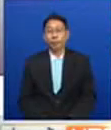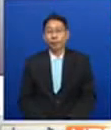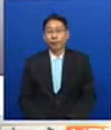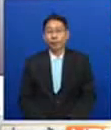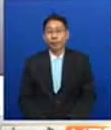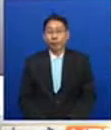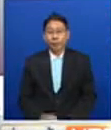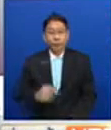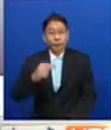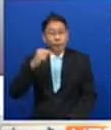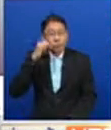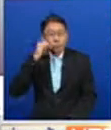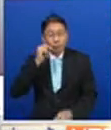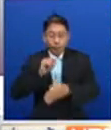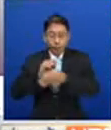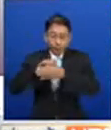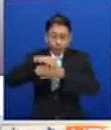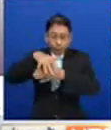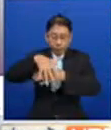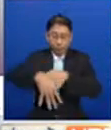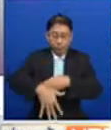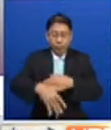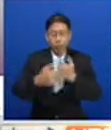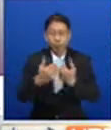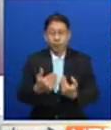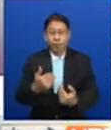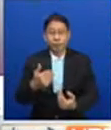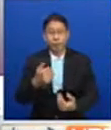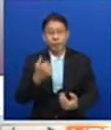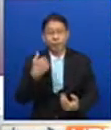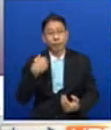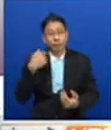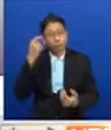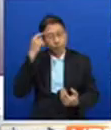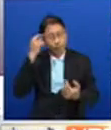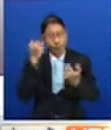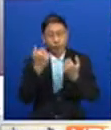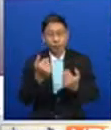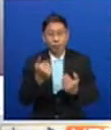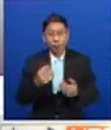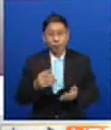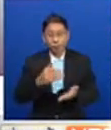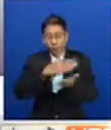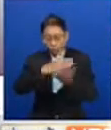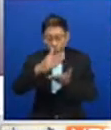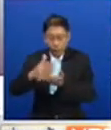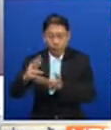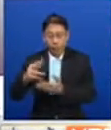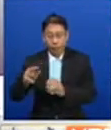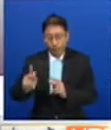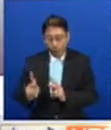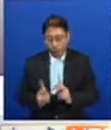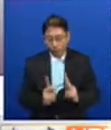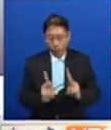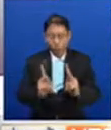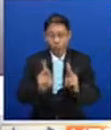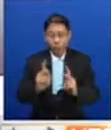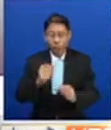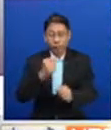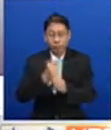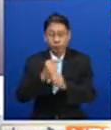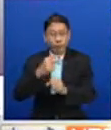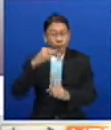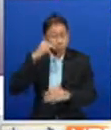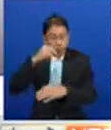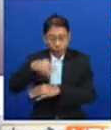ส่วนปริมาณน้ำที่เขื่อนพระราม6นะคะที่ลดลงก็ทำให้การปล่อยน้ำเข้าคลองระพีพัฒน์เพื่อใช้ในการผลิตน้ำ